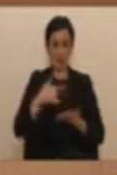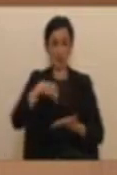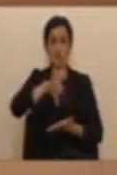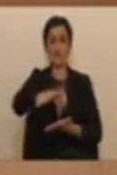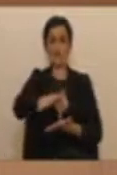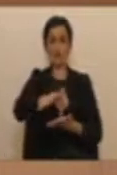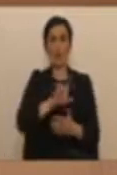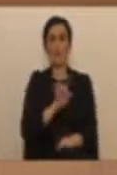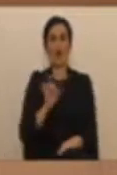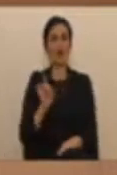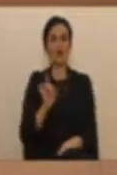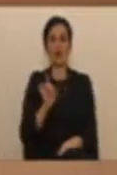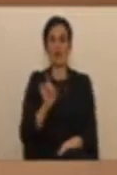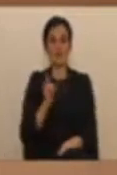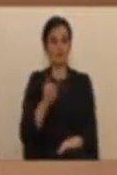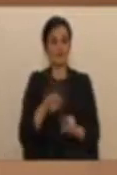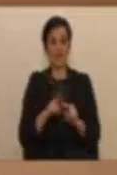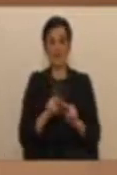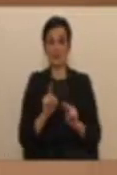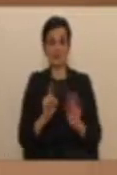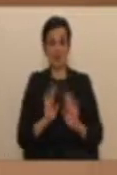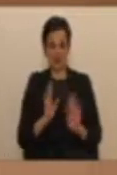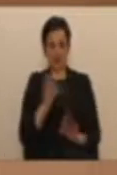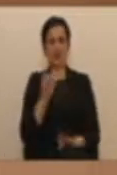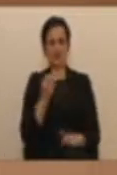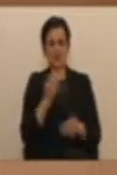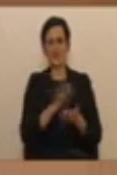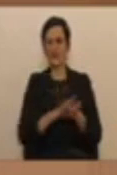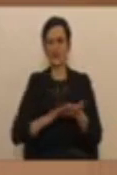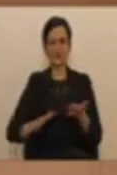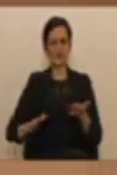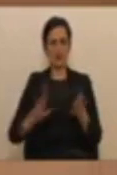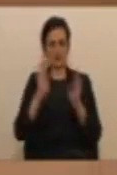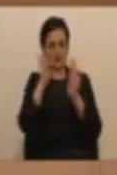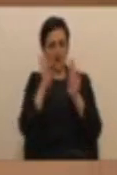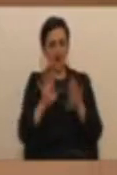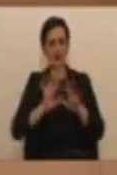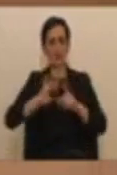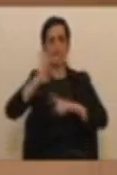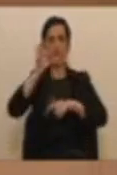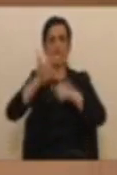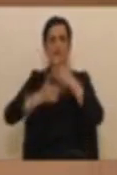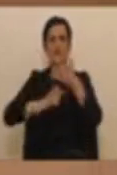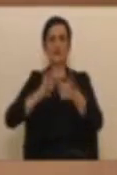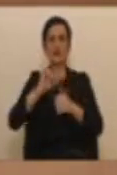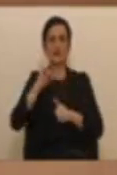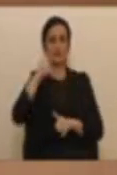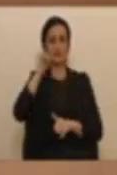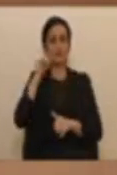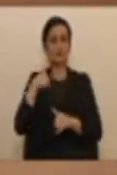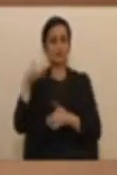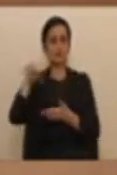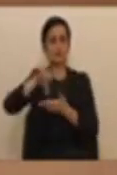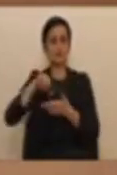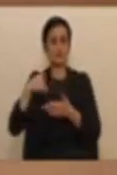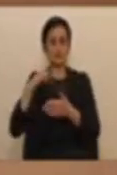მაგრამ რომ არა ეს, ალბათ კიდევ დიდხანს არ დავტოვებდი იმ თას, საიდანაც გუშინ ჩამოვედი. იმიტომ